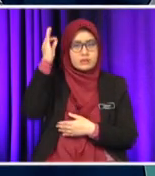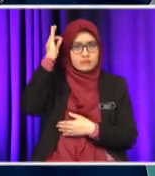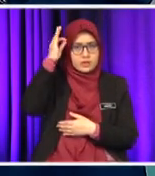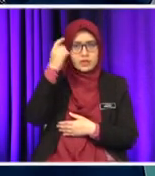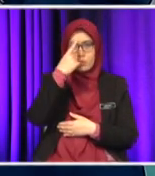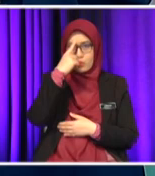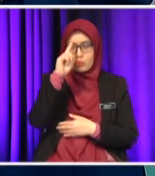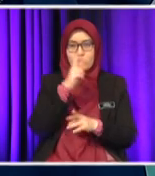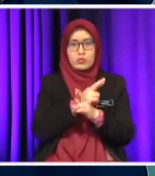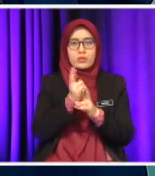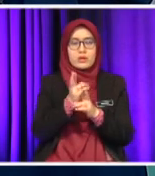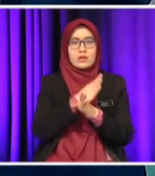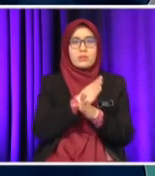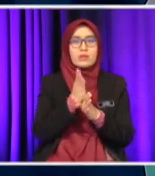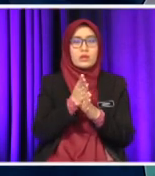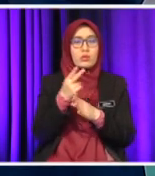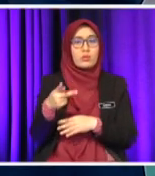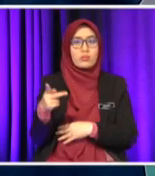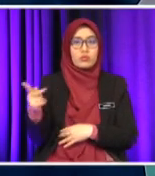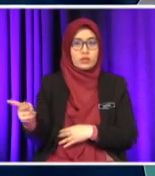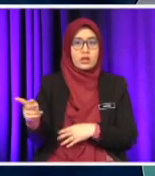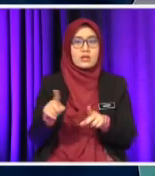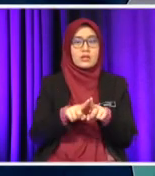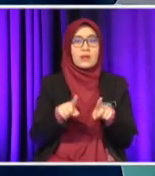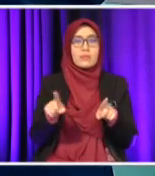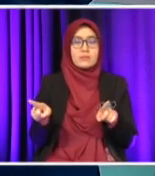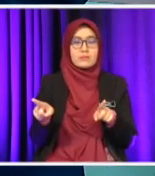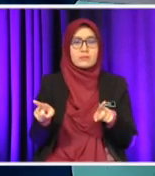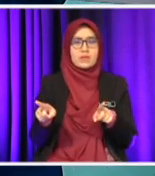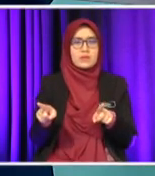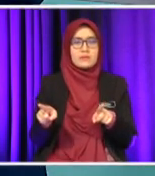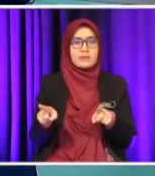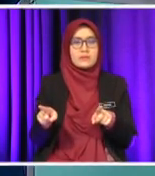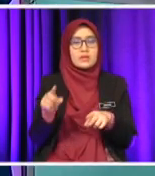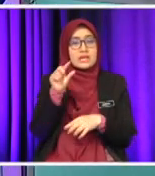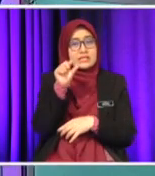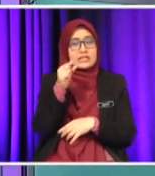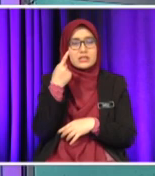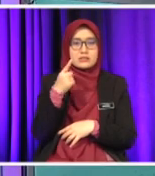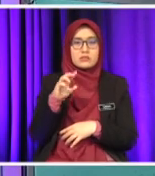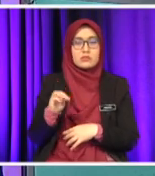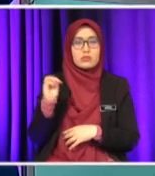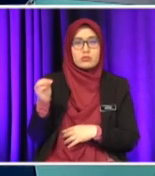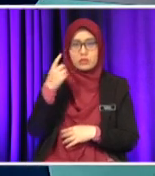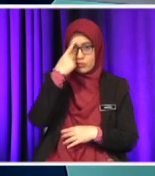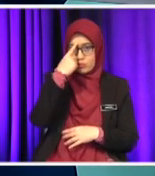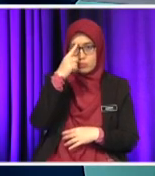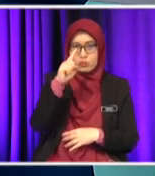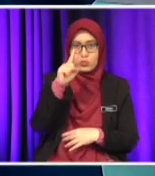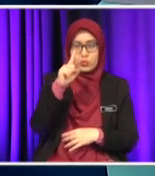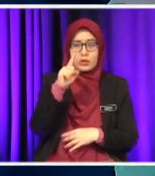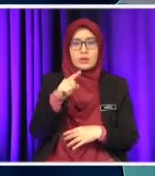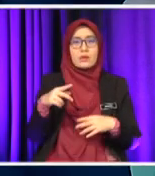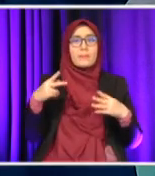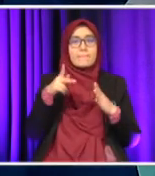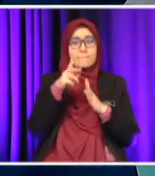betul tapi jarang ada yang memikirkan sehingga peringkat untuk memasarkannya Ah